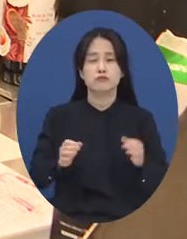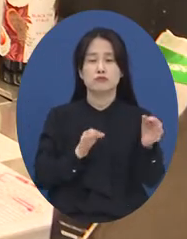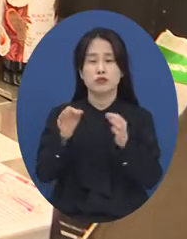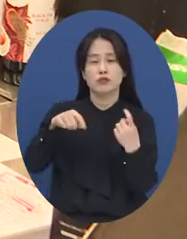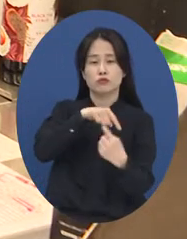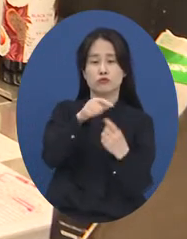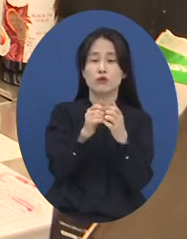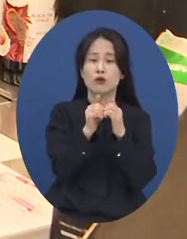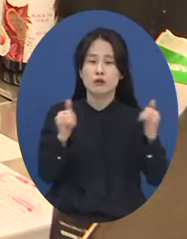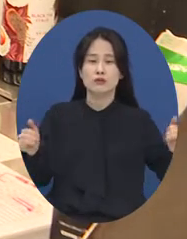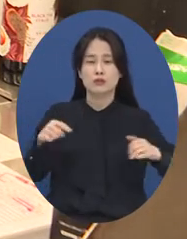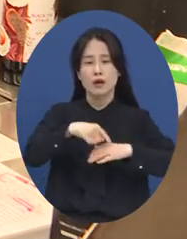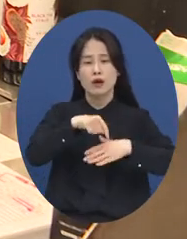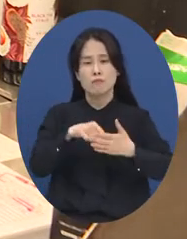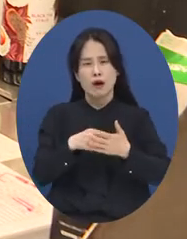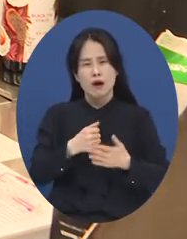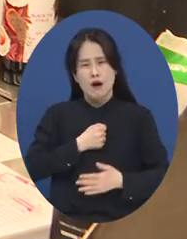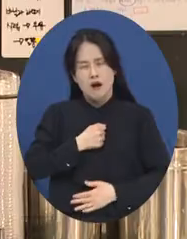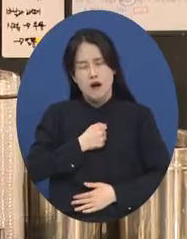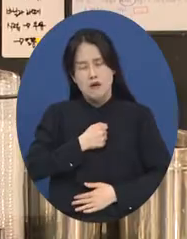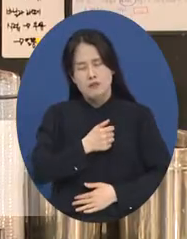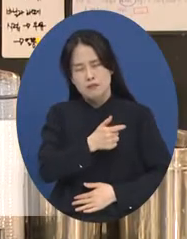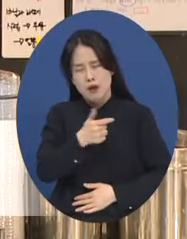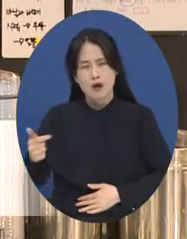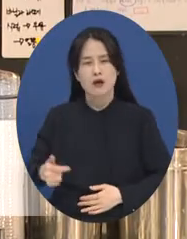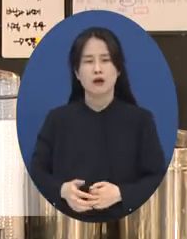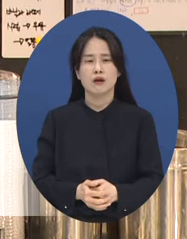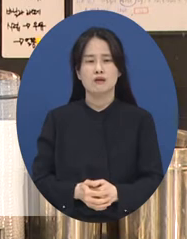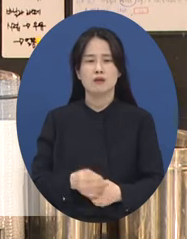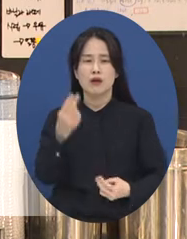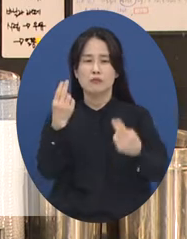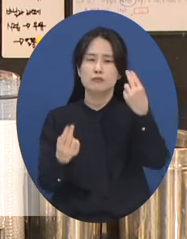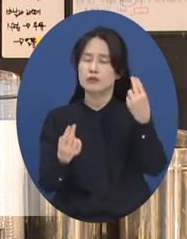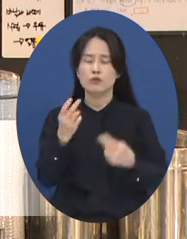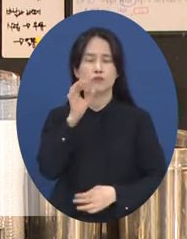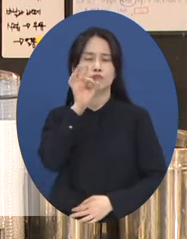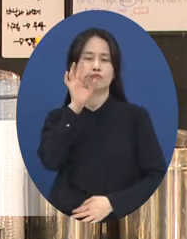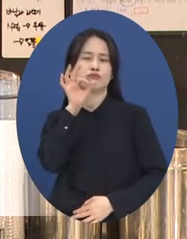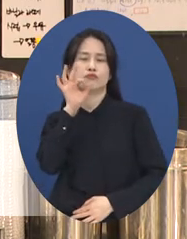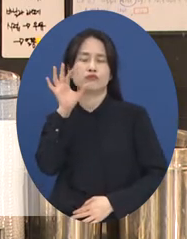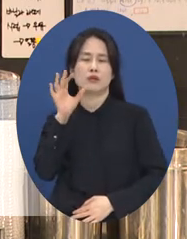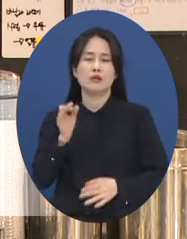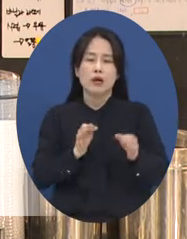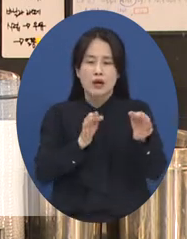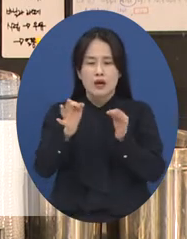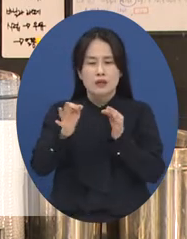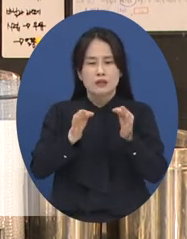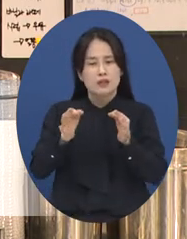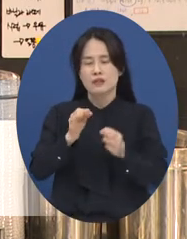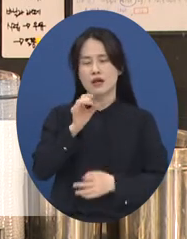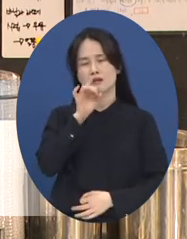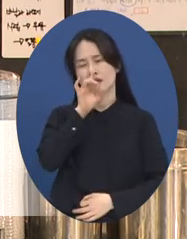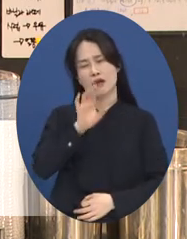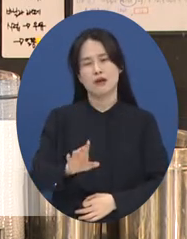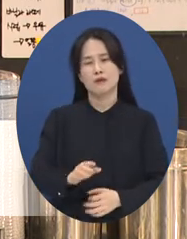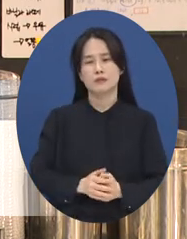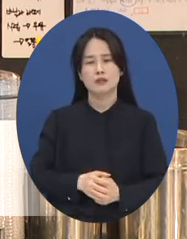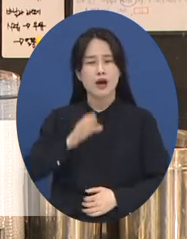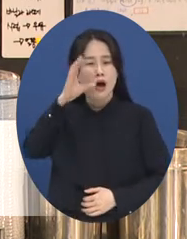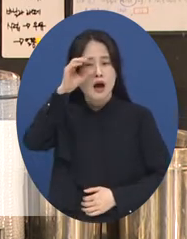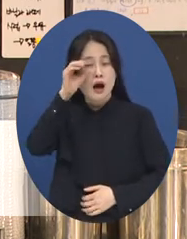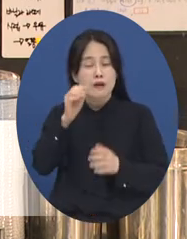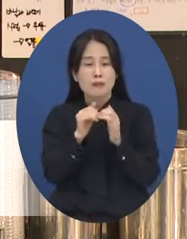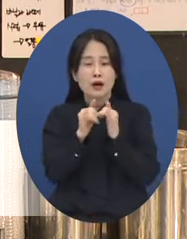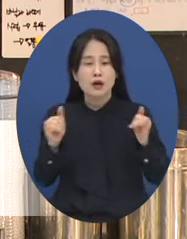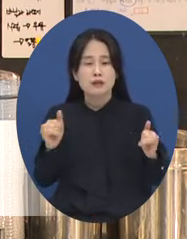운영하는 소상공인들 마음은 착잡합니다. 비교할 수가 없을 정도로 원체 장사가 안 되죠.